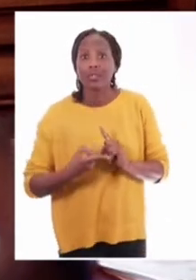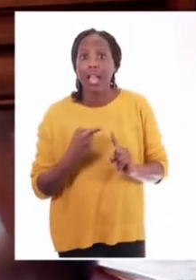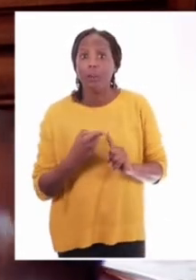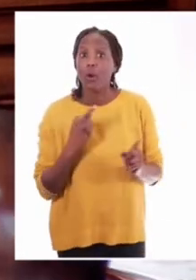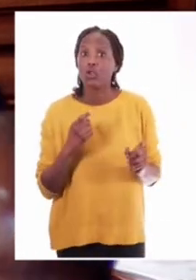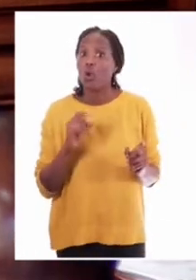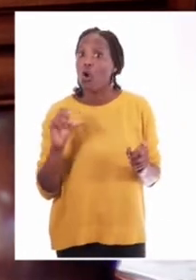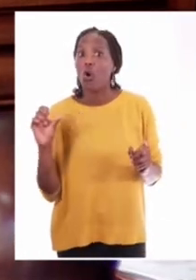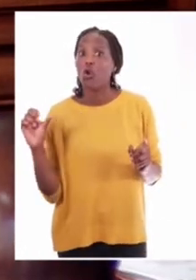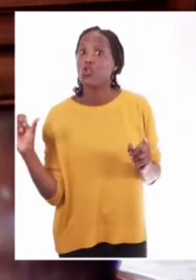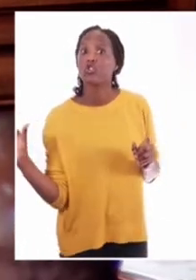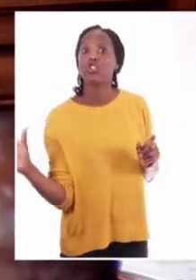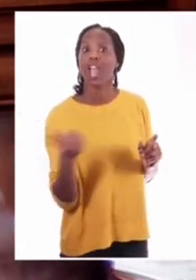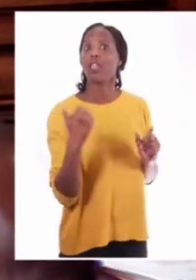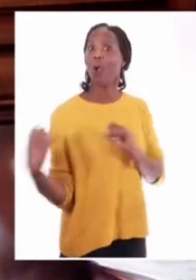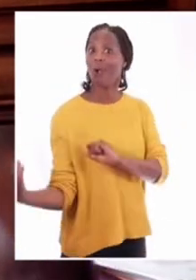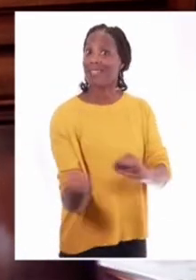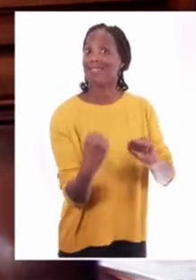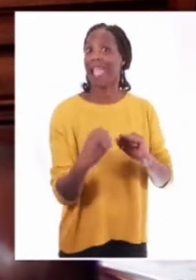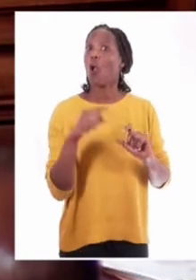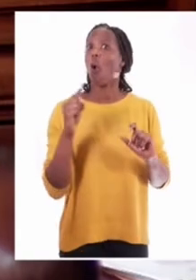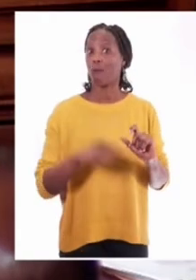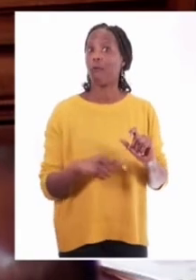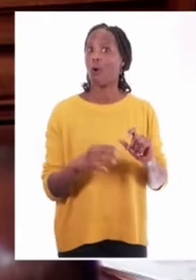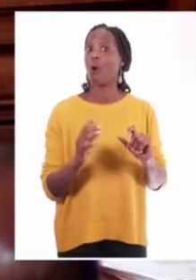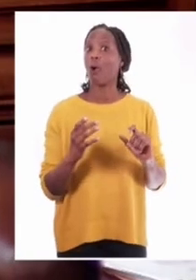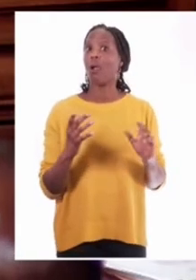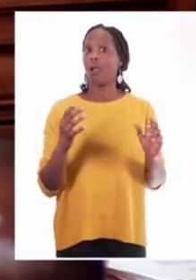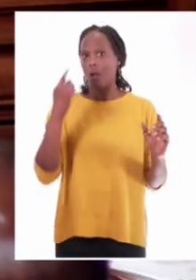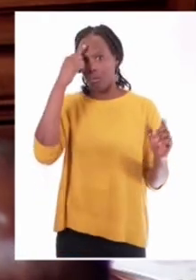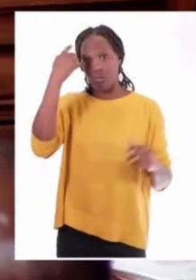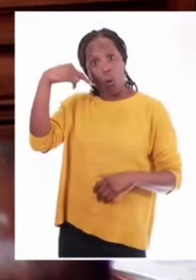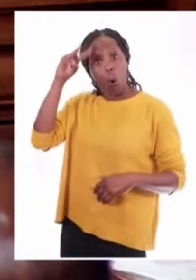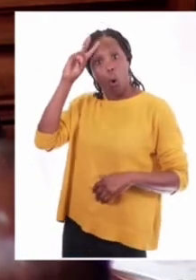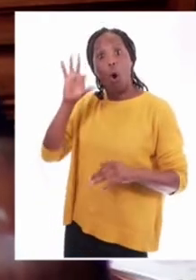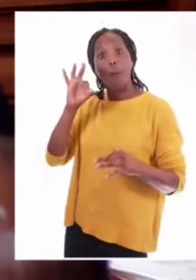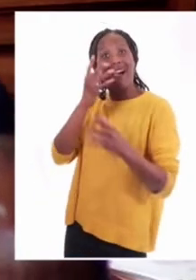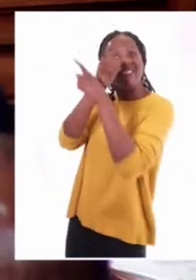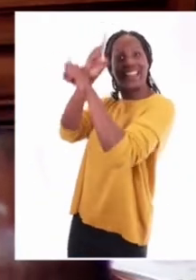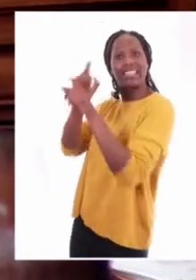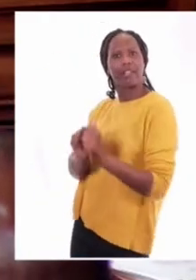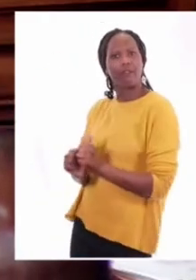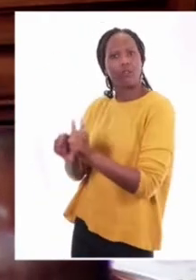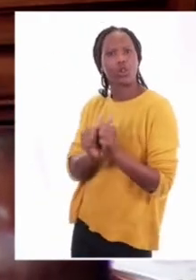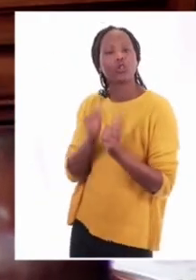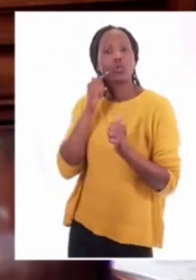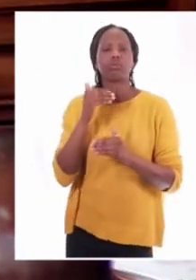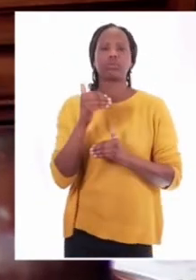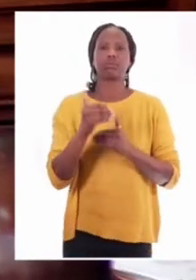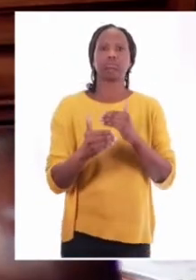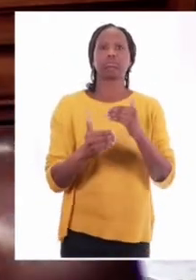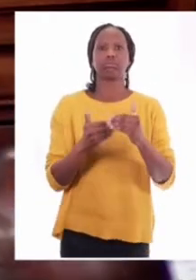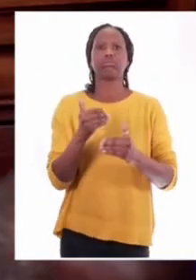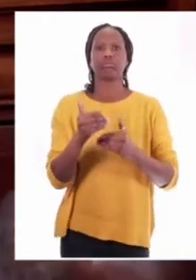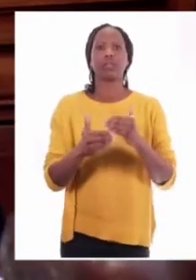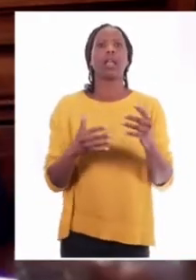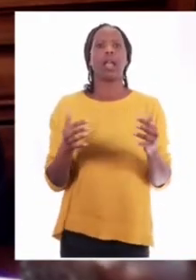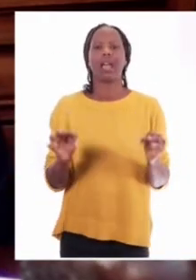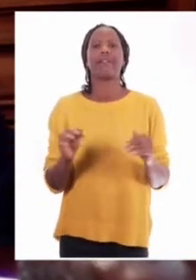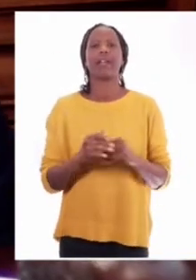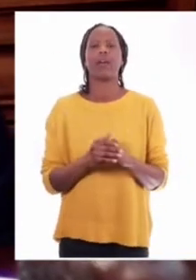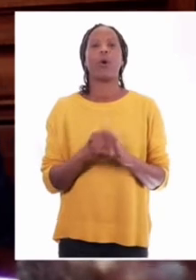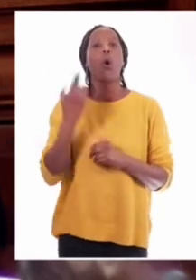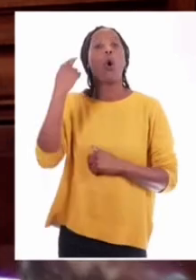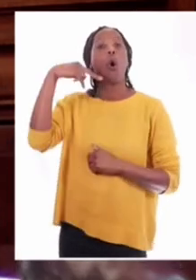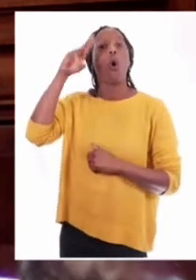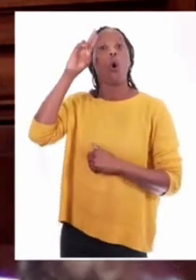cette voix au sein de l'Europe, de cette défense commune, que nous puissions avancer sur l'European Buy Act,